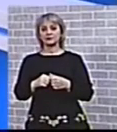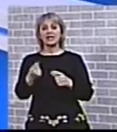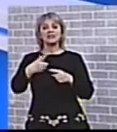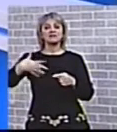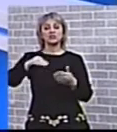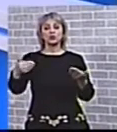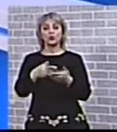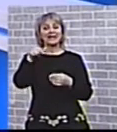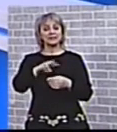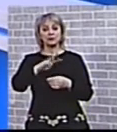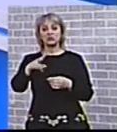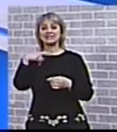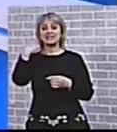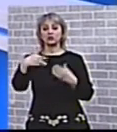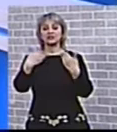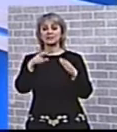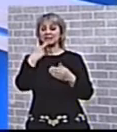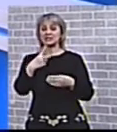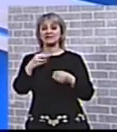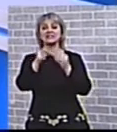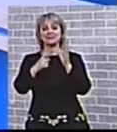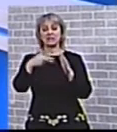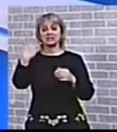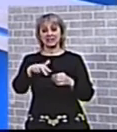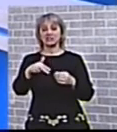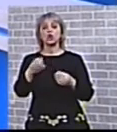Это все новости к этой минуте. Следующий выпуск смотрите в